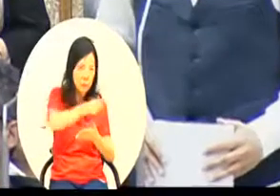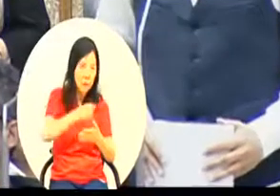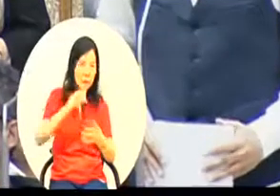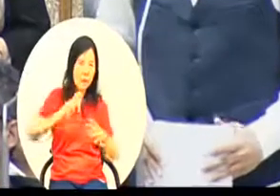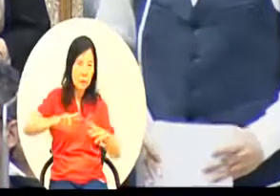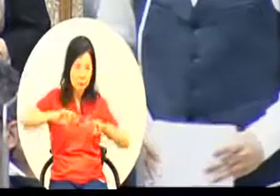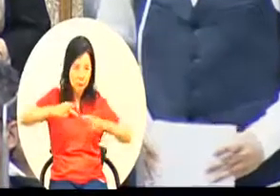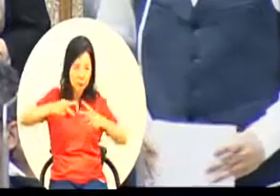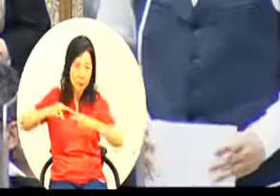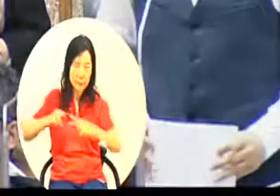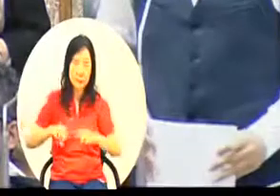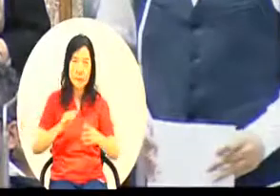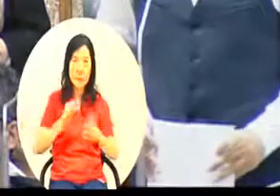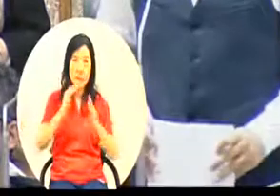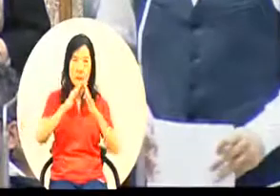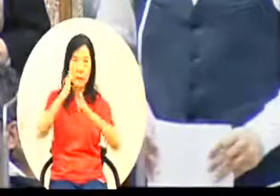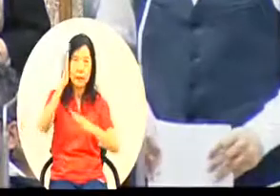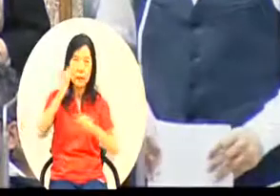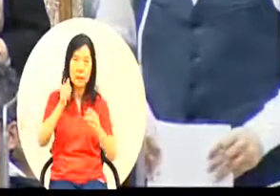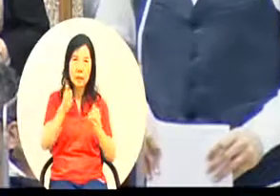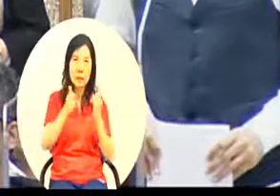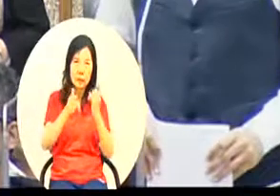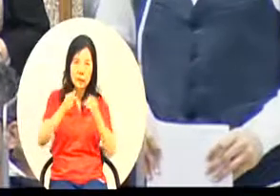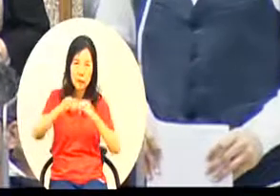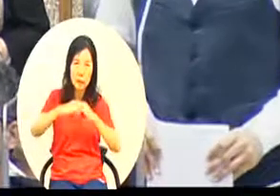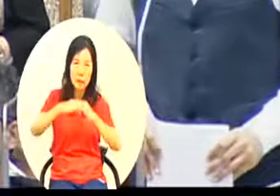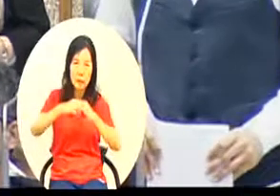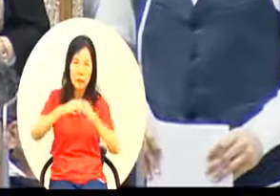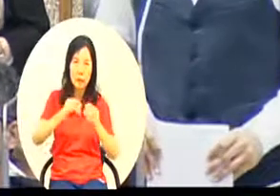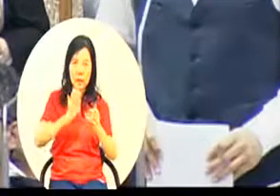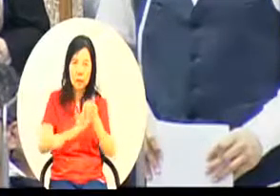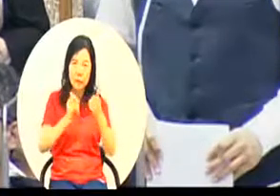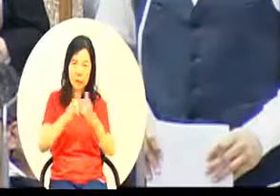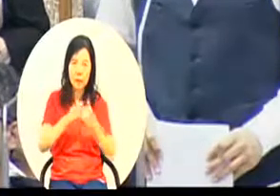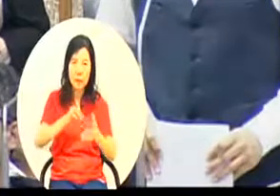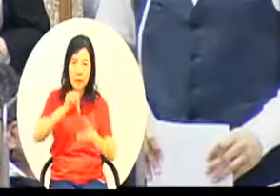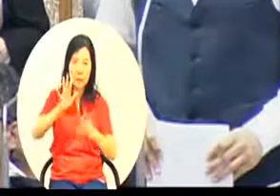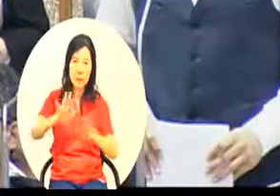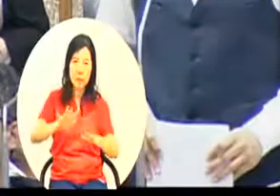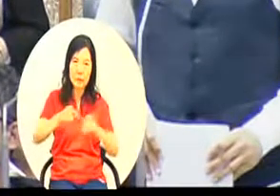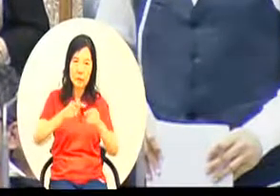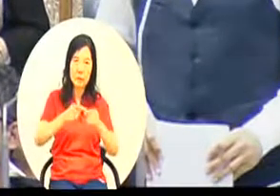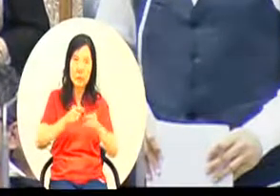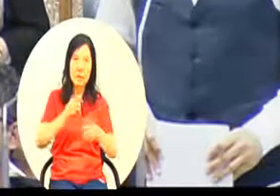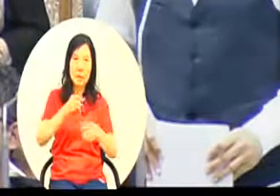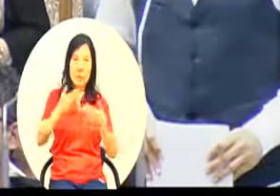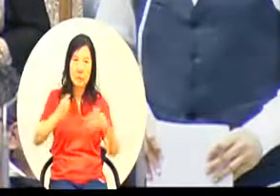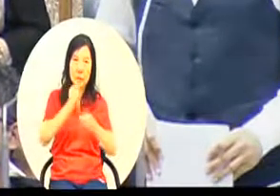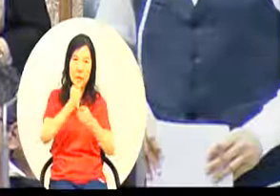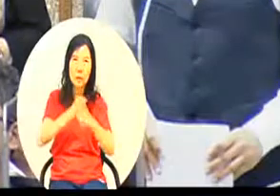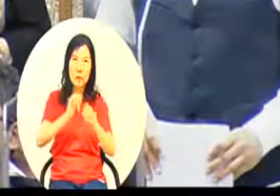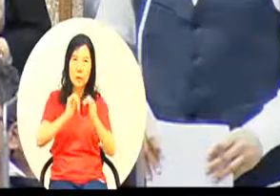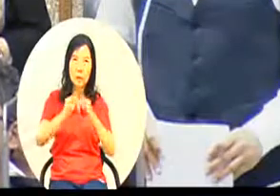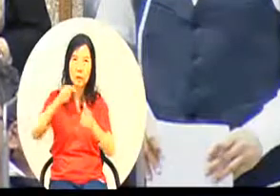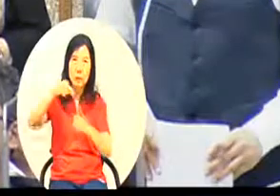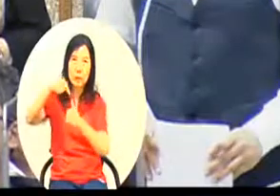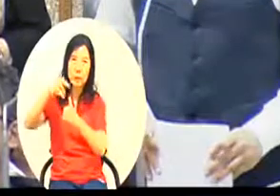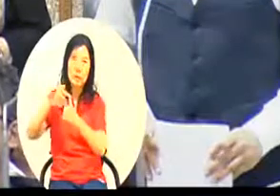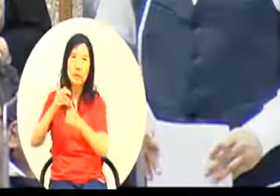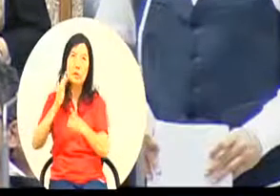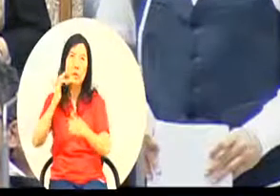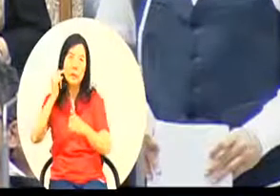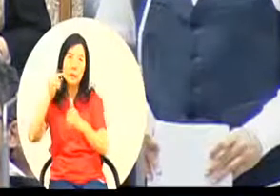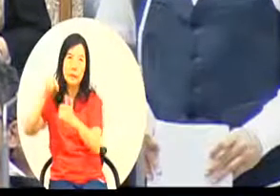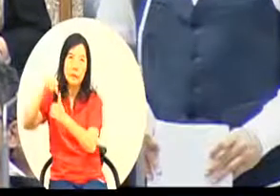调整哦。那市府的性平教育委员会也提到说我们今年重点应该多做一些社会教育跟家长教